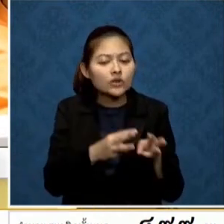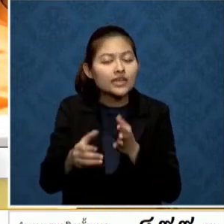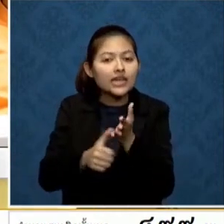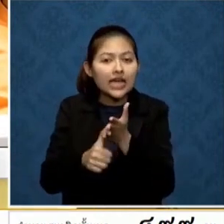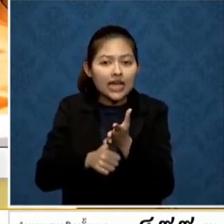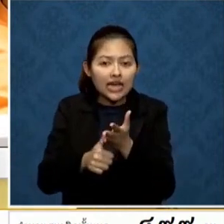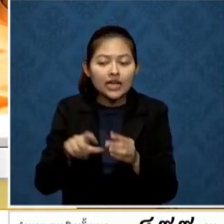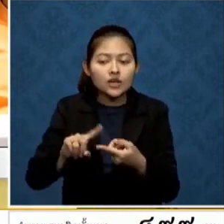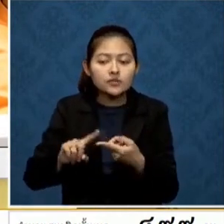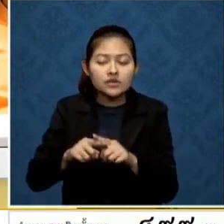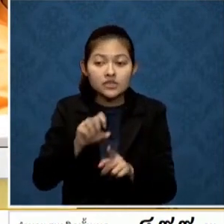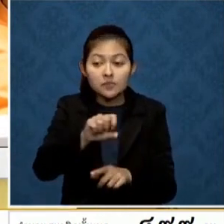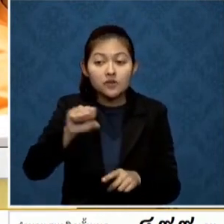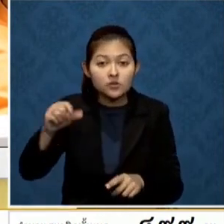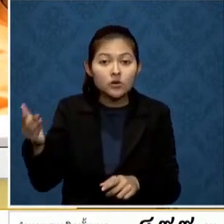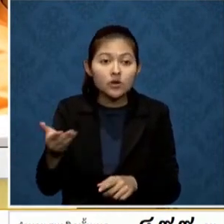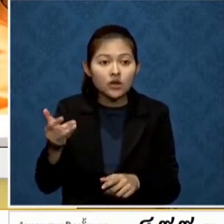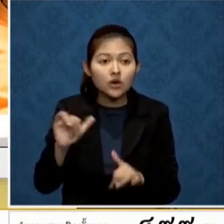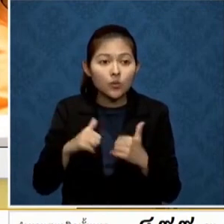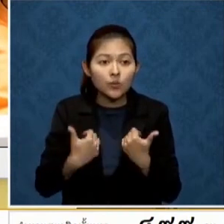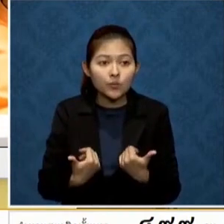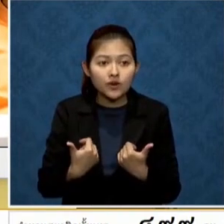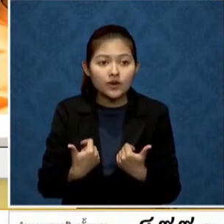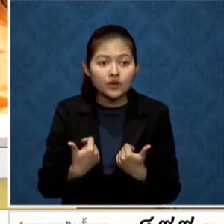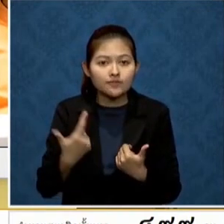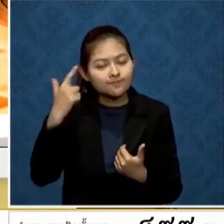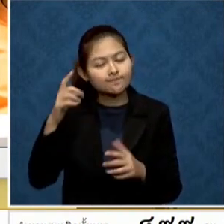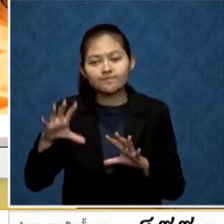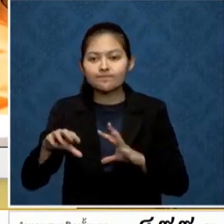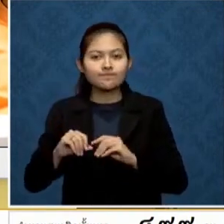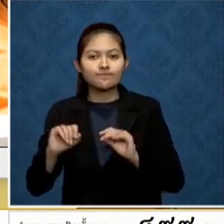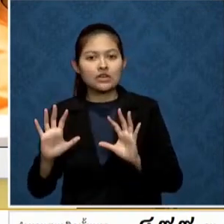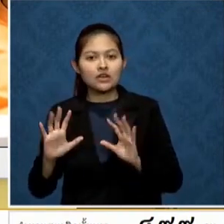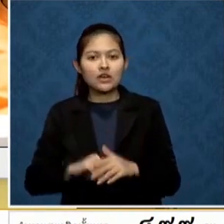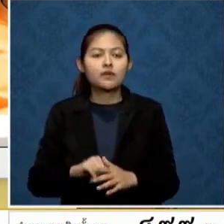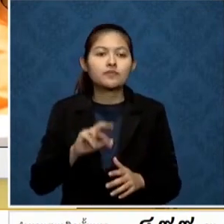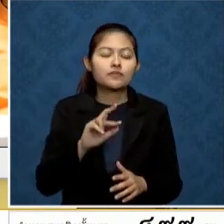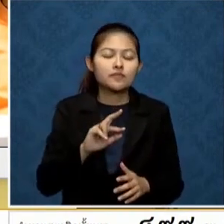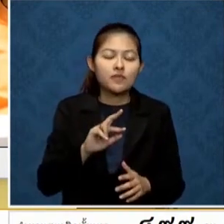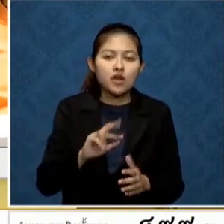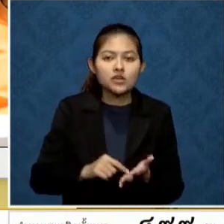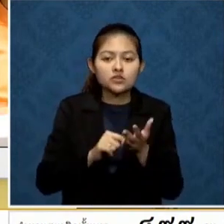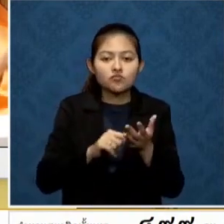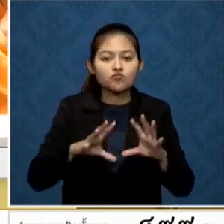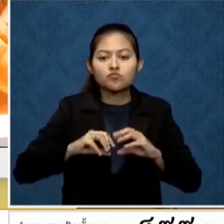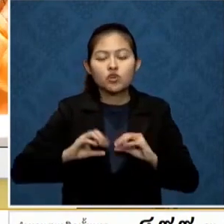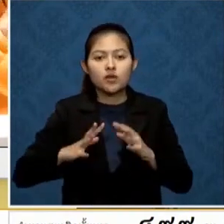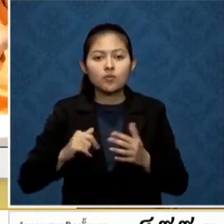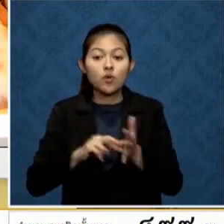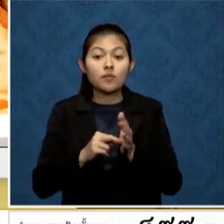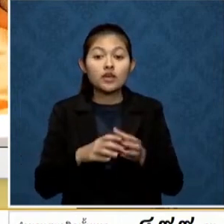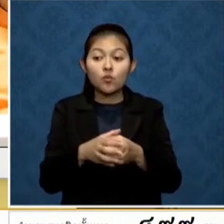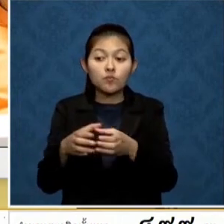สำหรับเพื่อนสมาชิกทุกท่านในวันนี้ถ้าวันนี้ท่านโหวตคว่ำร่างข้อบังคับของท่านพฤตเท่ากับว่าทุกๆ